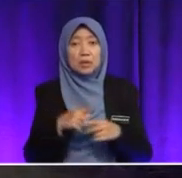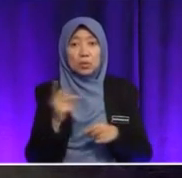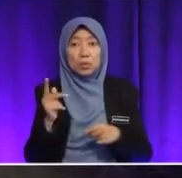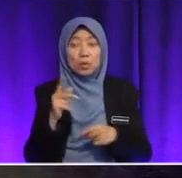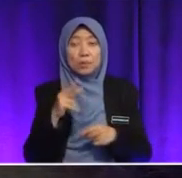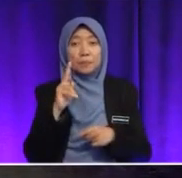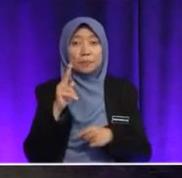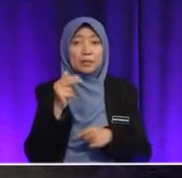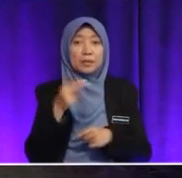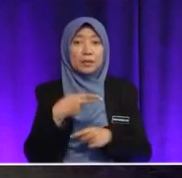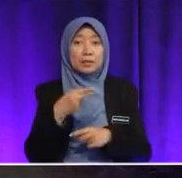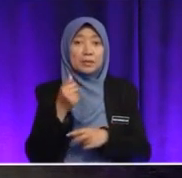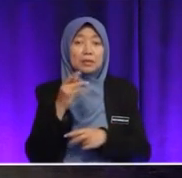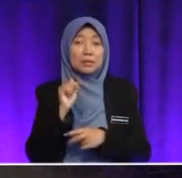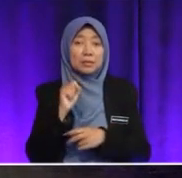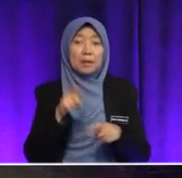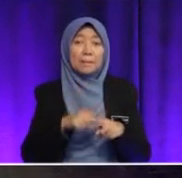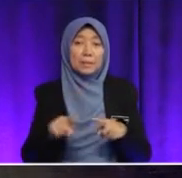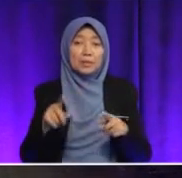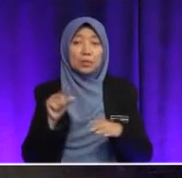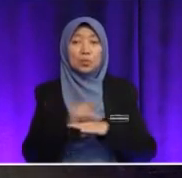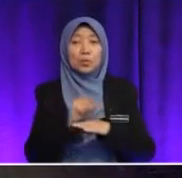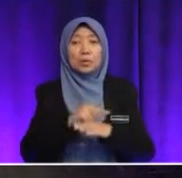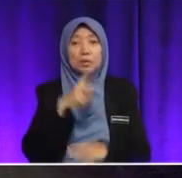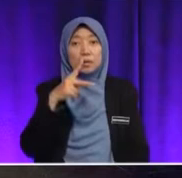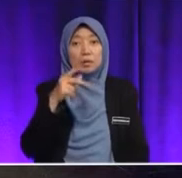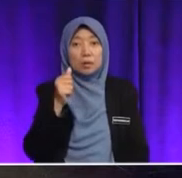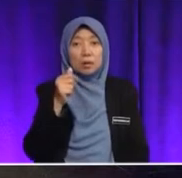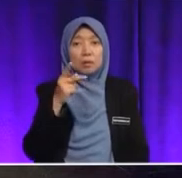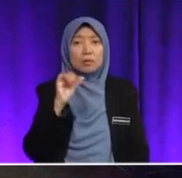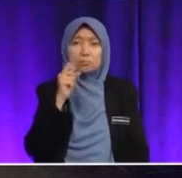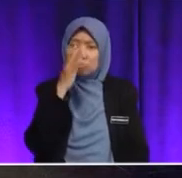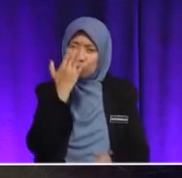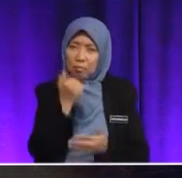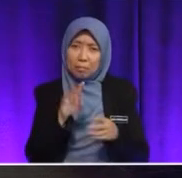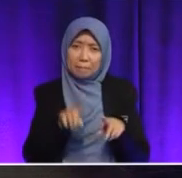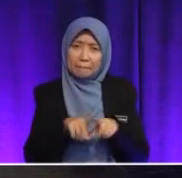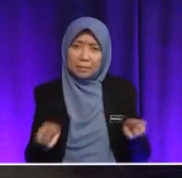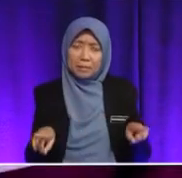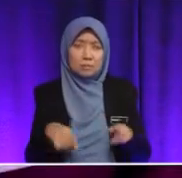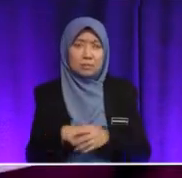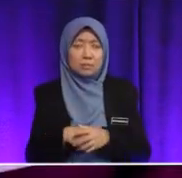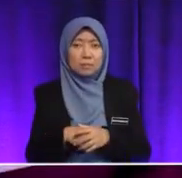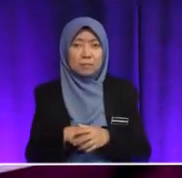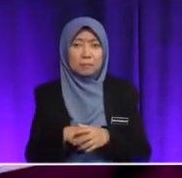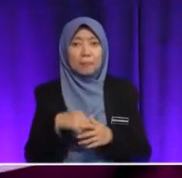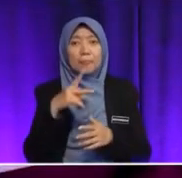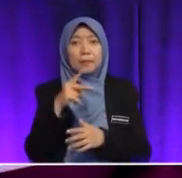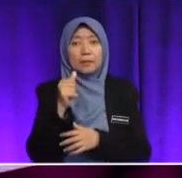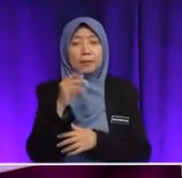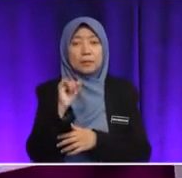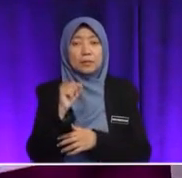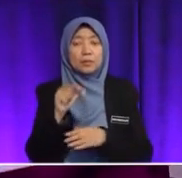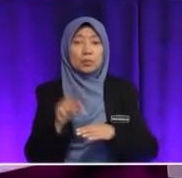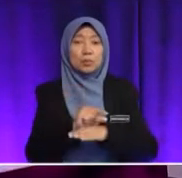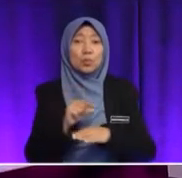hak cipta dalam kimia subuh itu guna pekatan kaki upbjj ngaseuk khasnya Biasanya kita guna untuk